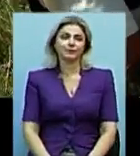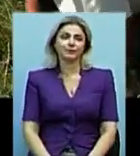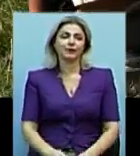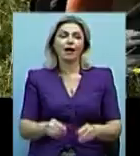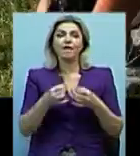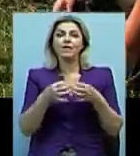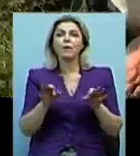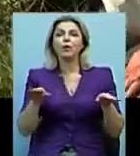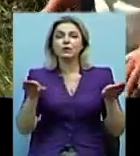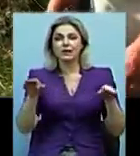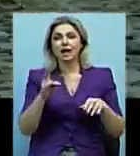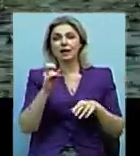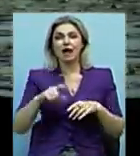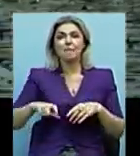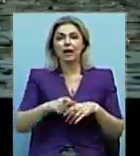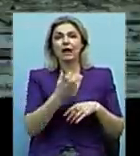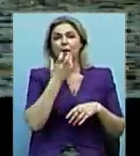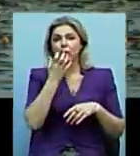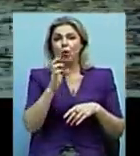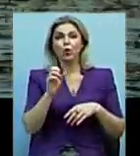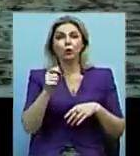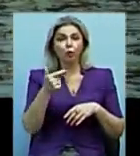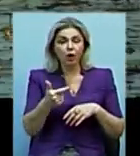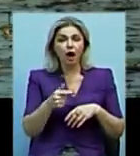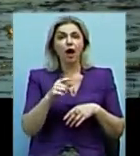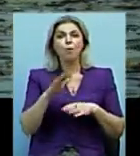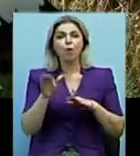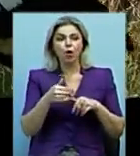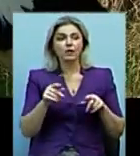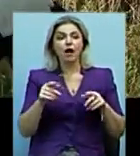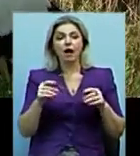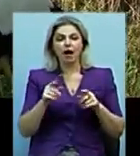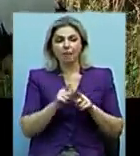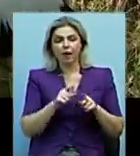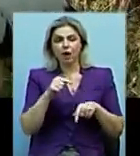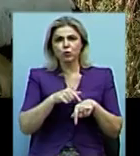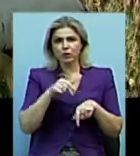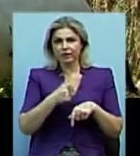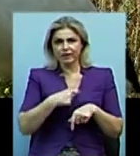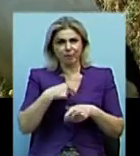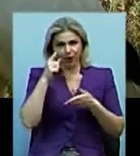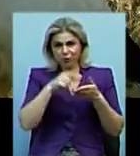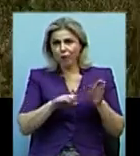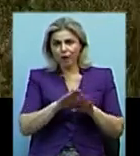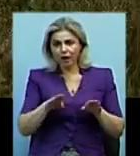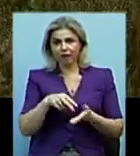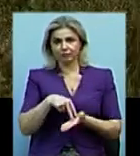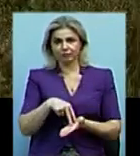Випускають лелек у природу на березі Південного Бугу. Після поїздки у контейнерах птахи почуваються невпевнено, стоять на одному місці.